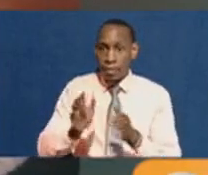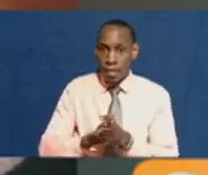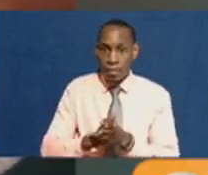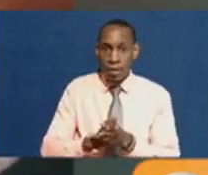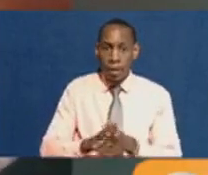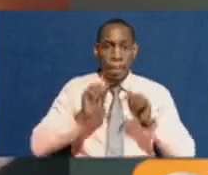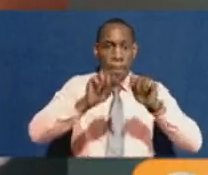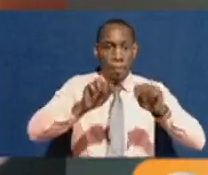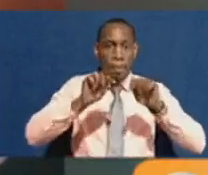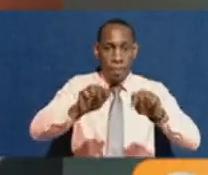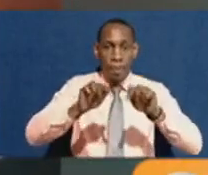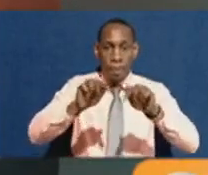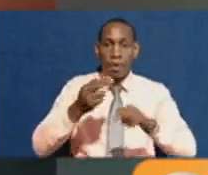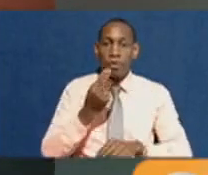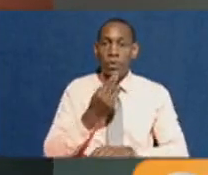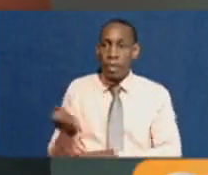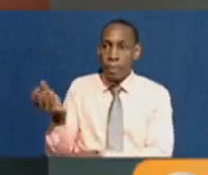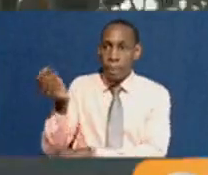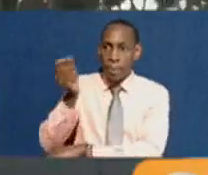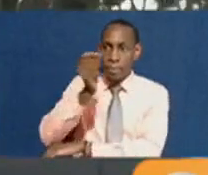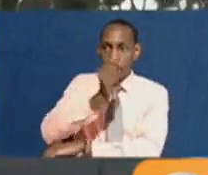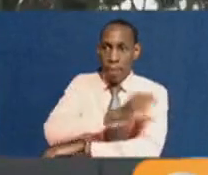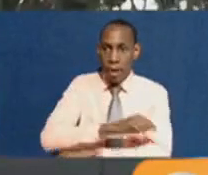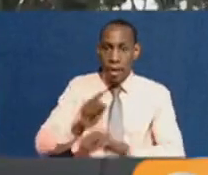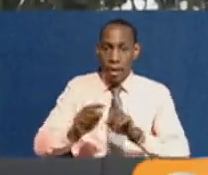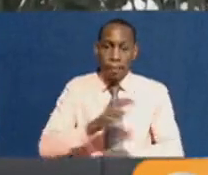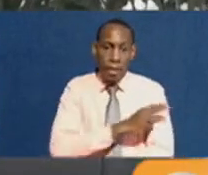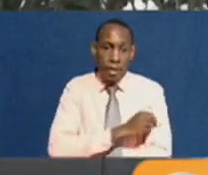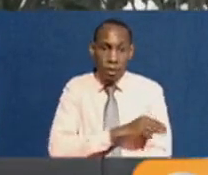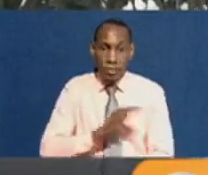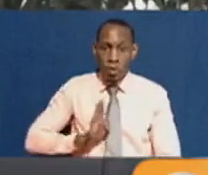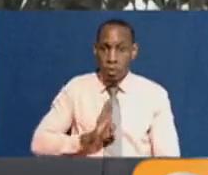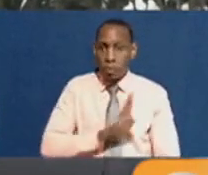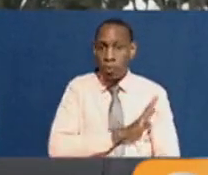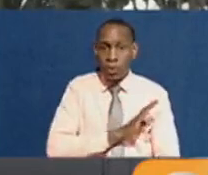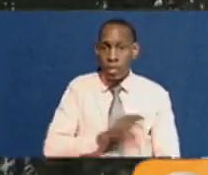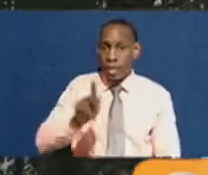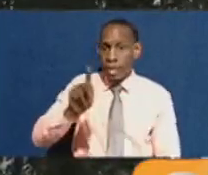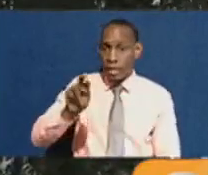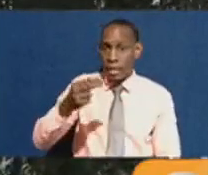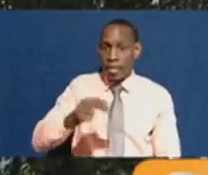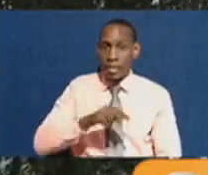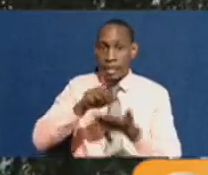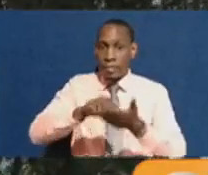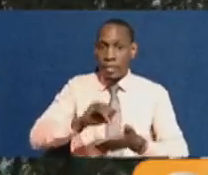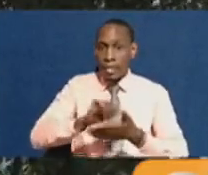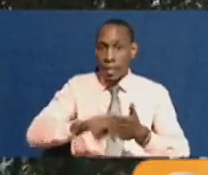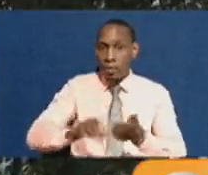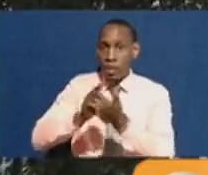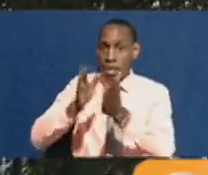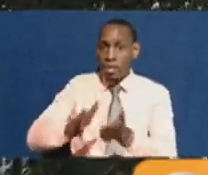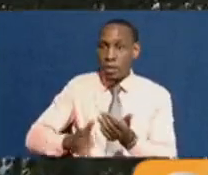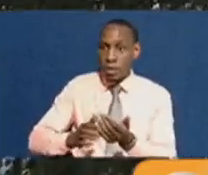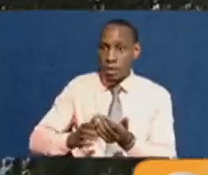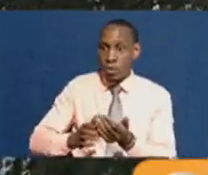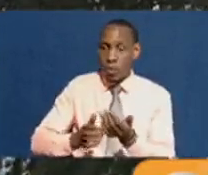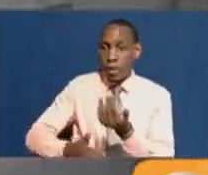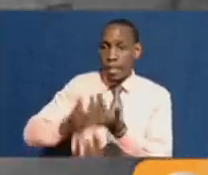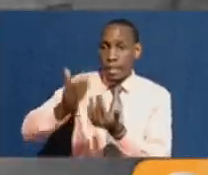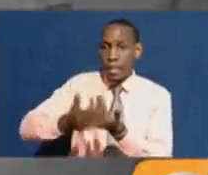na shutuma Jumanne kutwa. Lakini usimamizi wa hospitali kuu ya Kenyatta umesisitiza kuwa madaktari walimhudumia